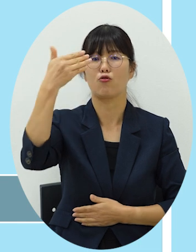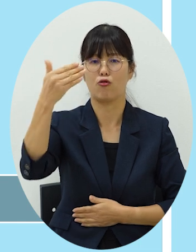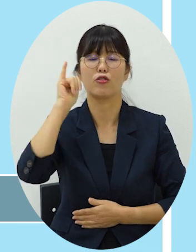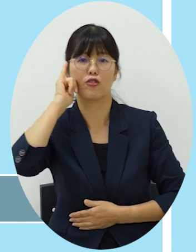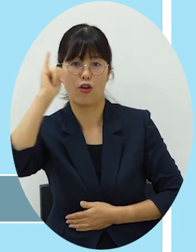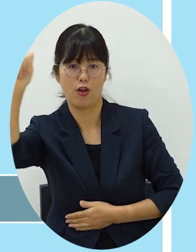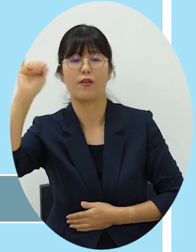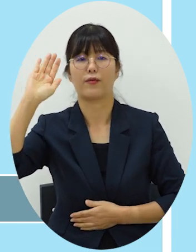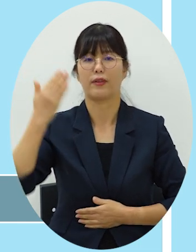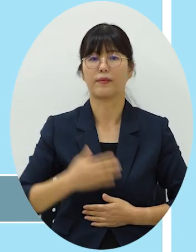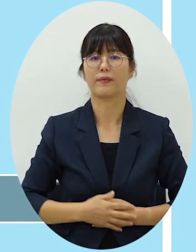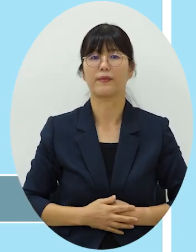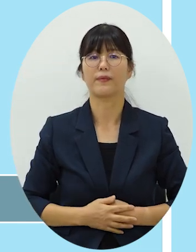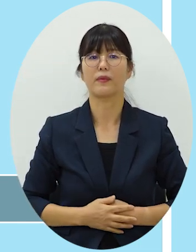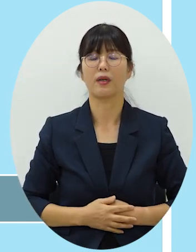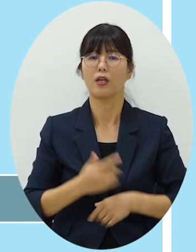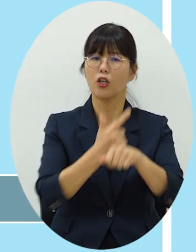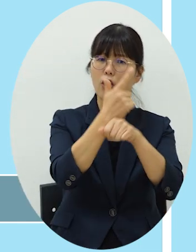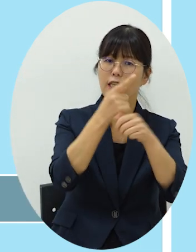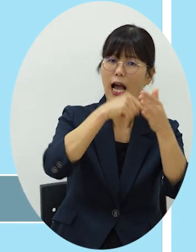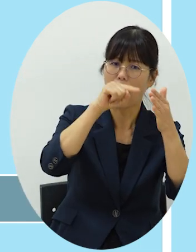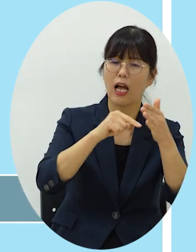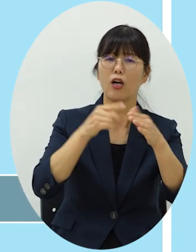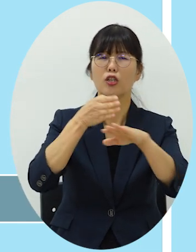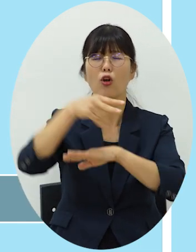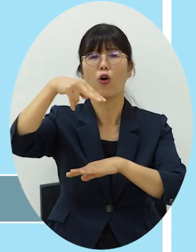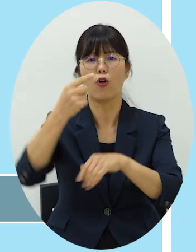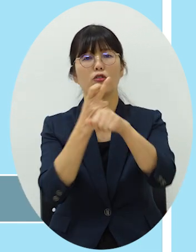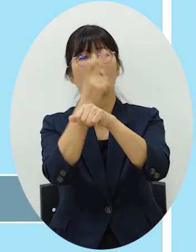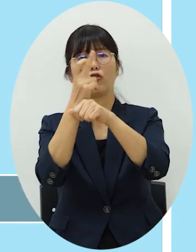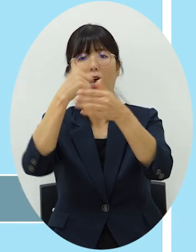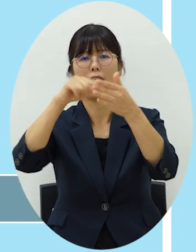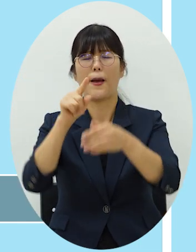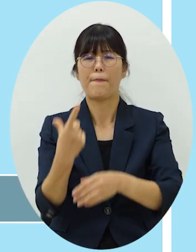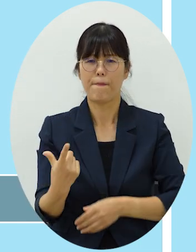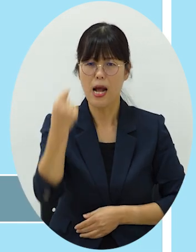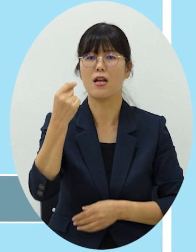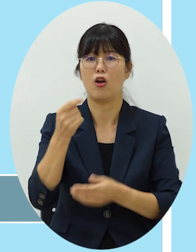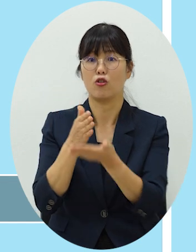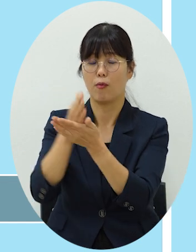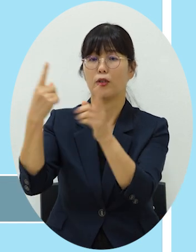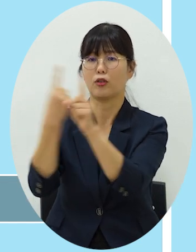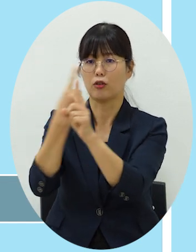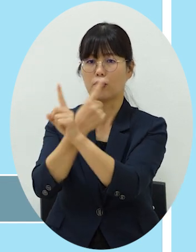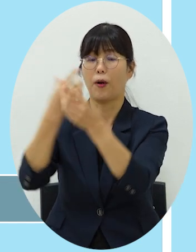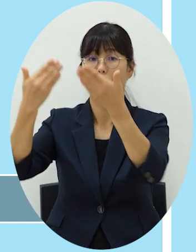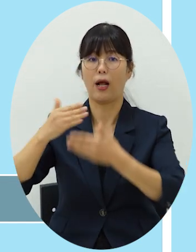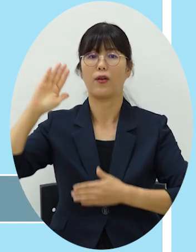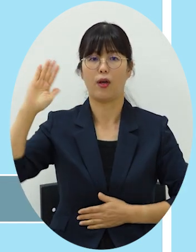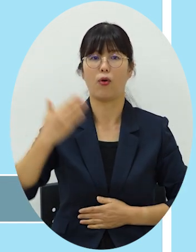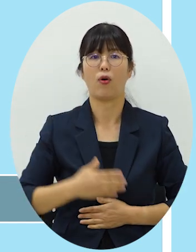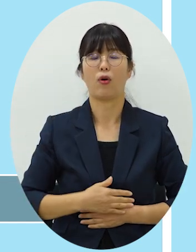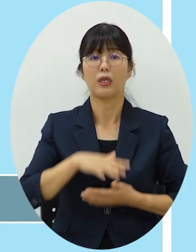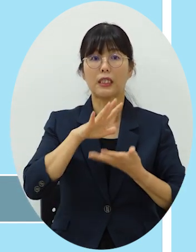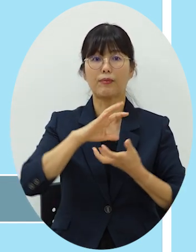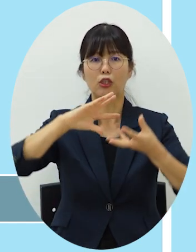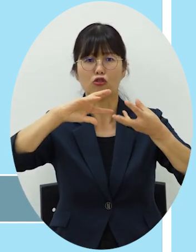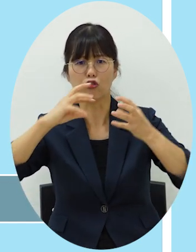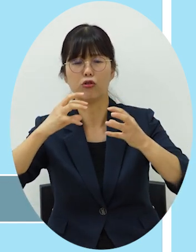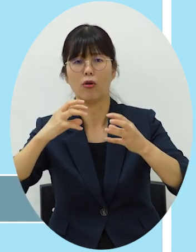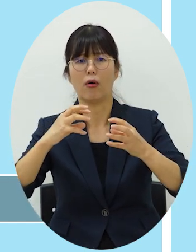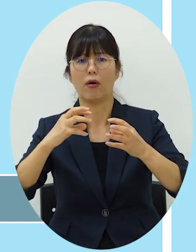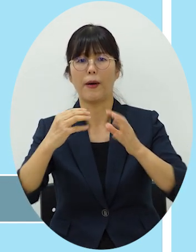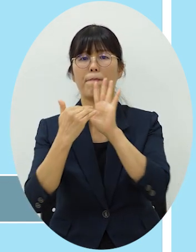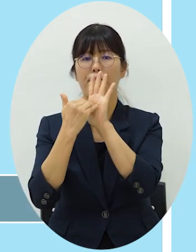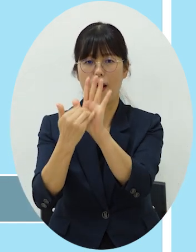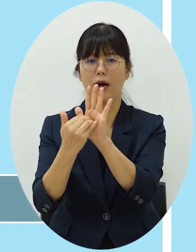119에 전화하도록 합니다. 6시간 이내에서 늦어도 12시간 이내 빨리 전문 치료를 받아야 심장 근육의 괴사를